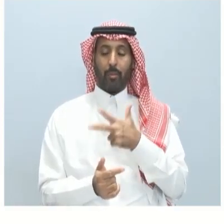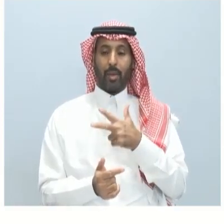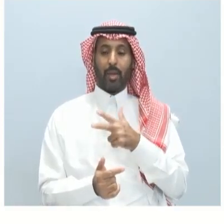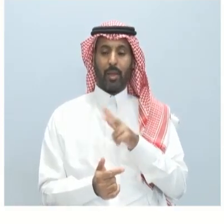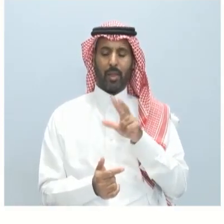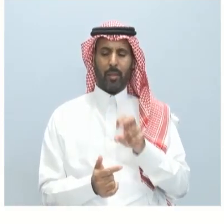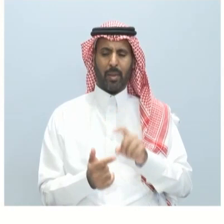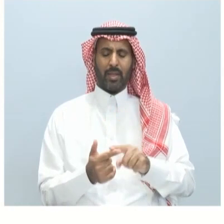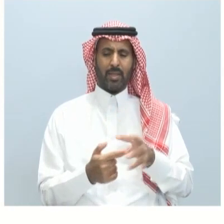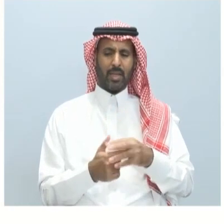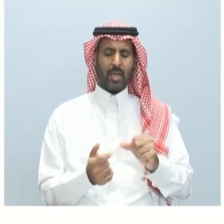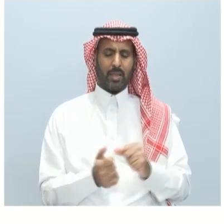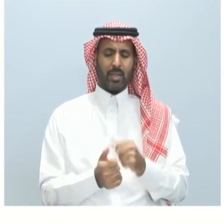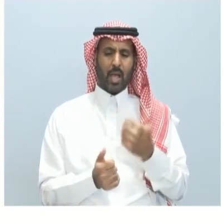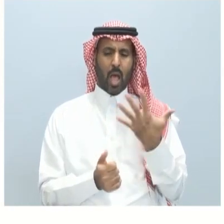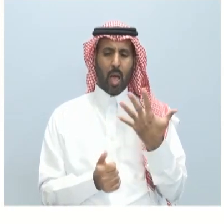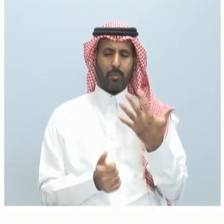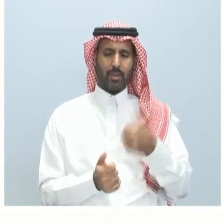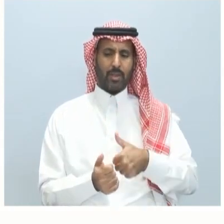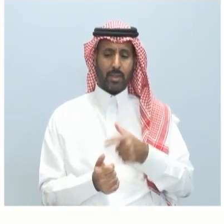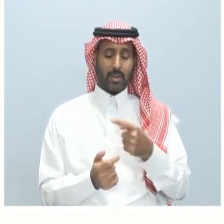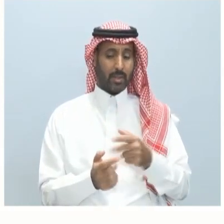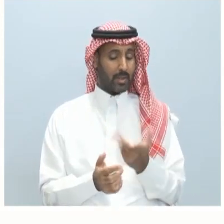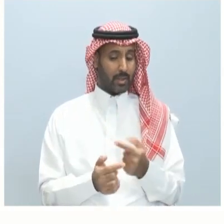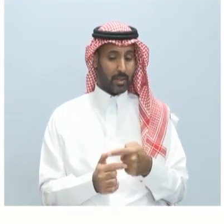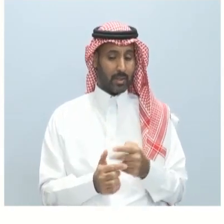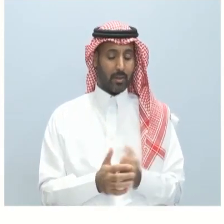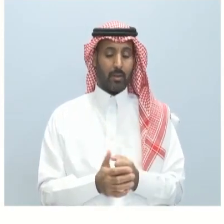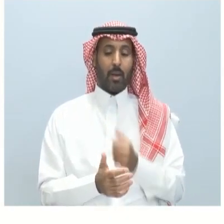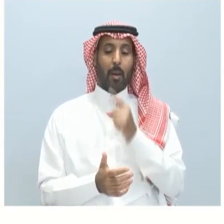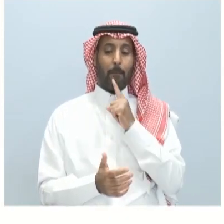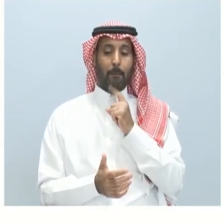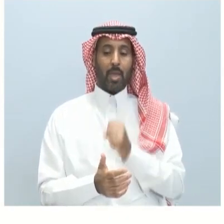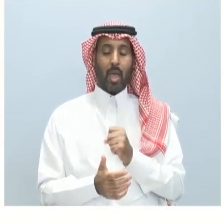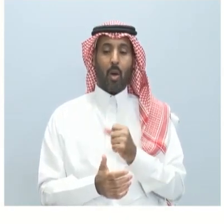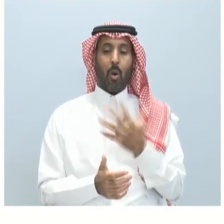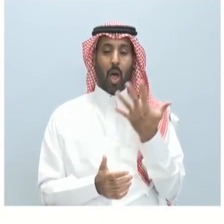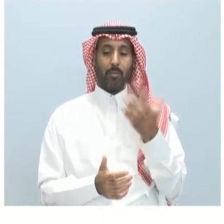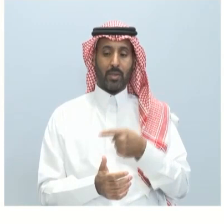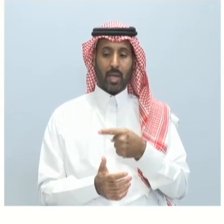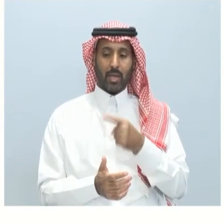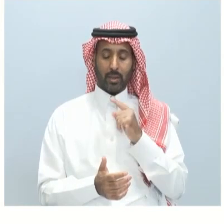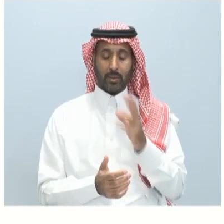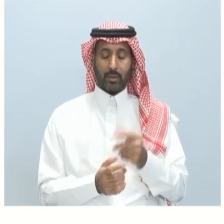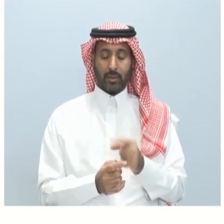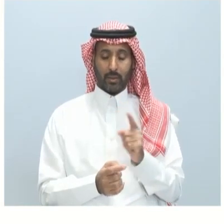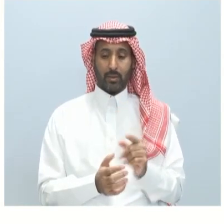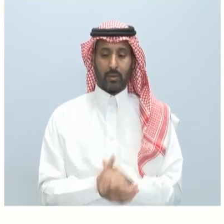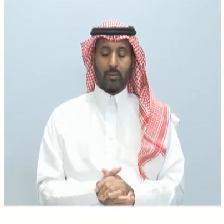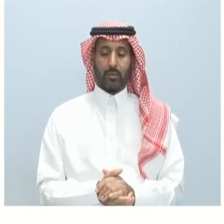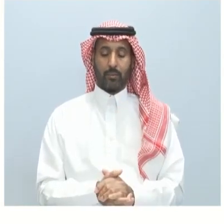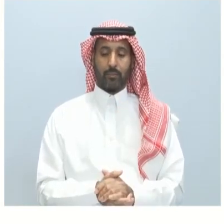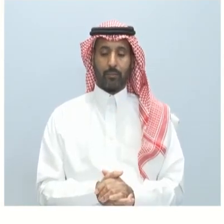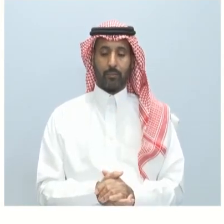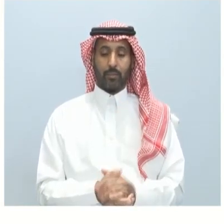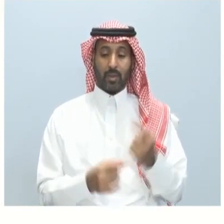درجه ما هو ناتجها نعم ناتجها 115 درجه اذا ل تساوي 115